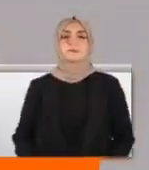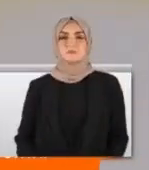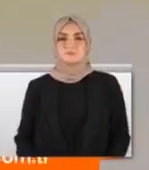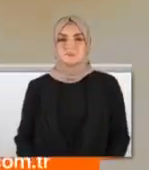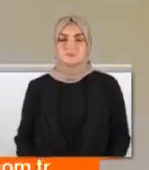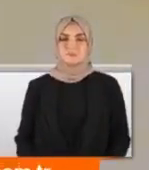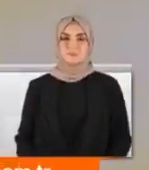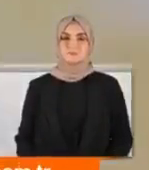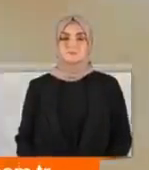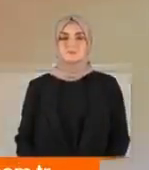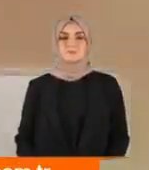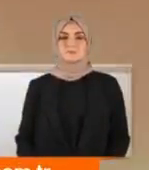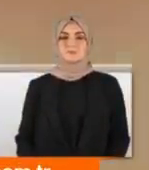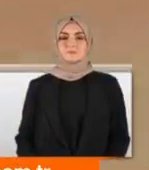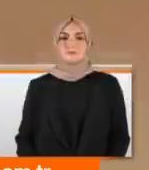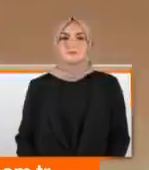Patlatacağım.